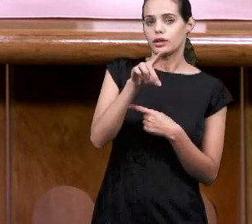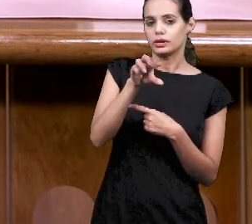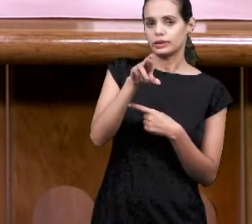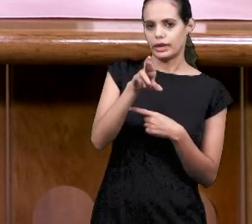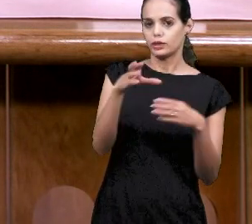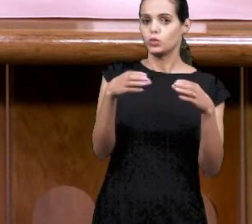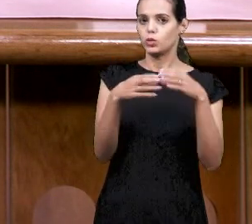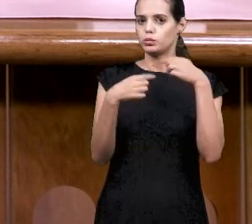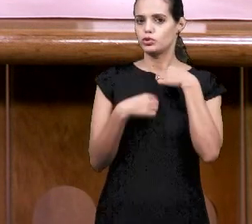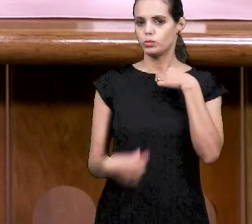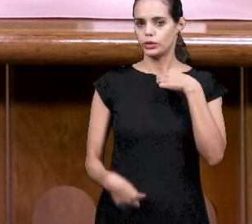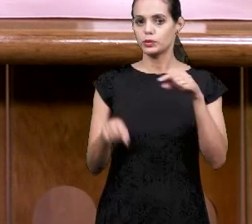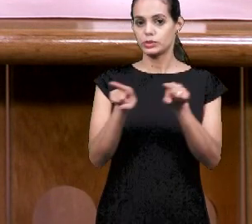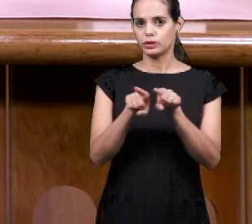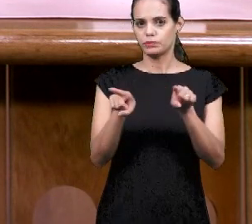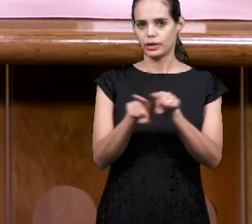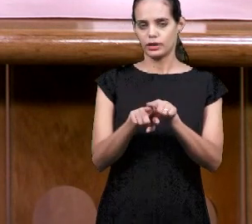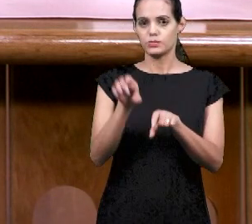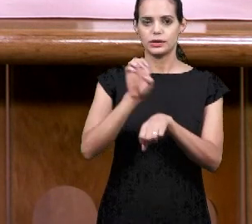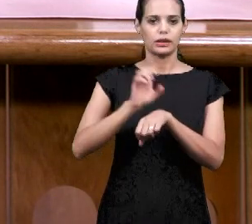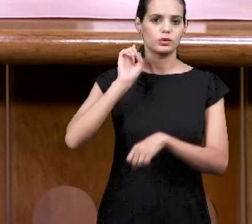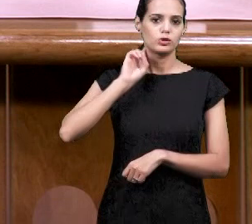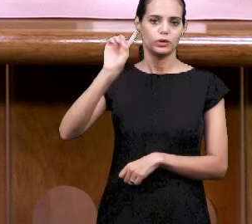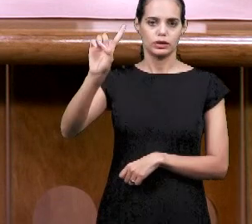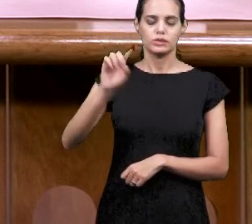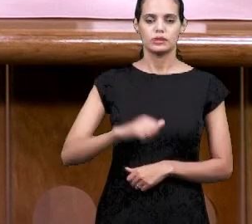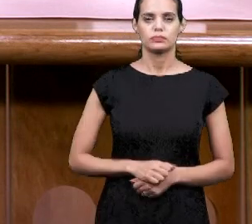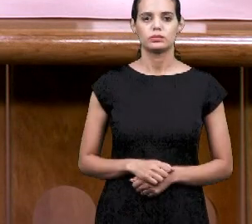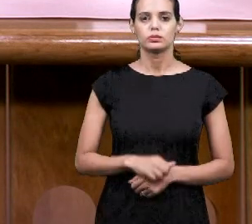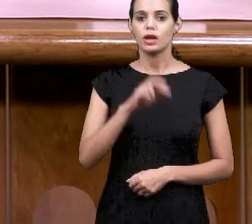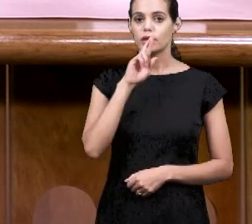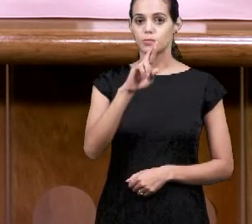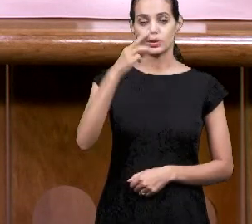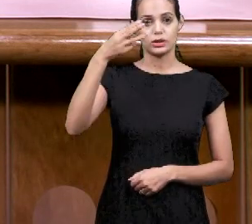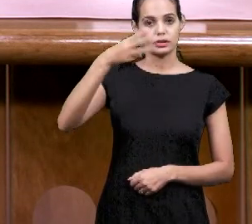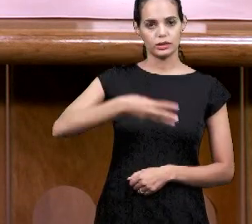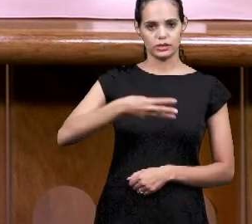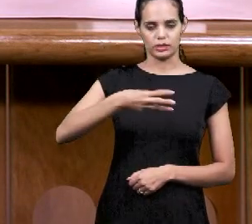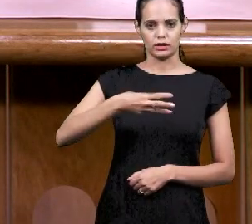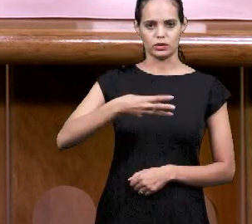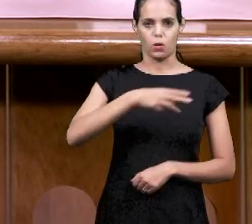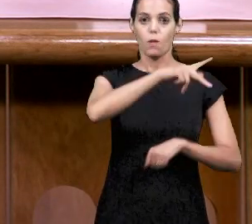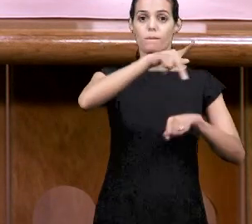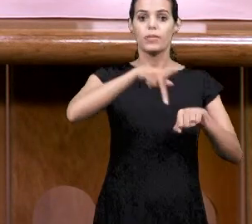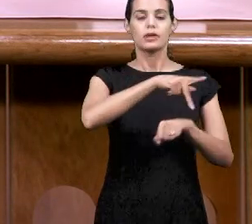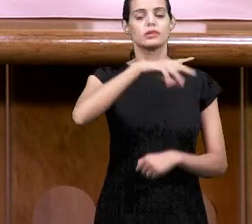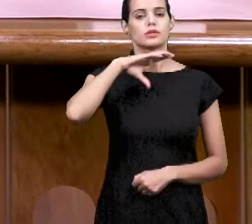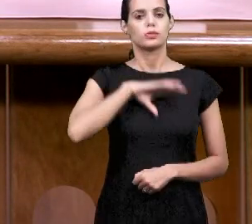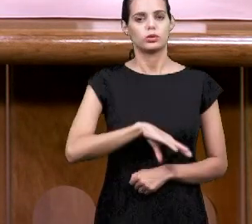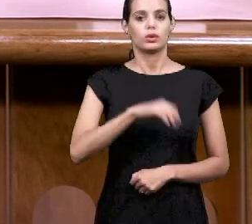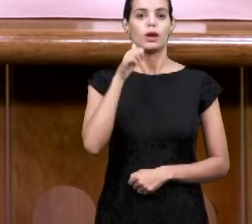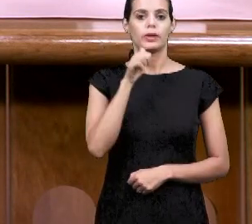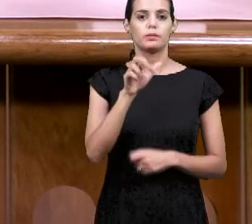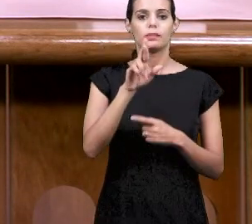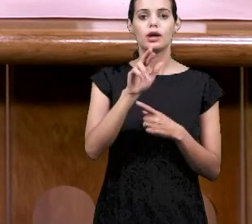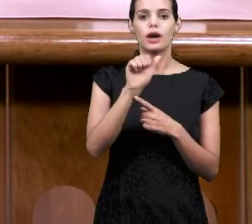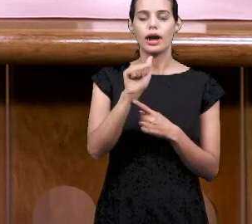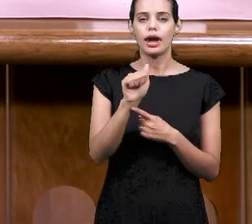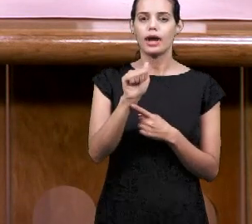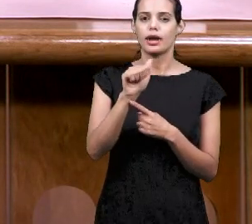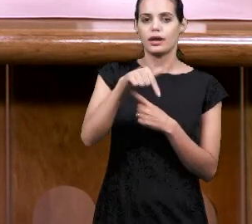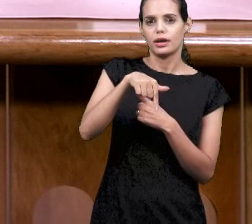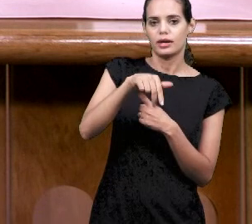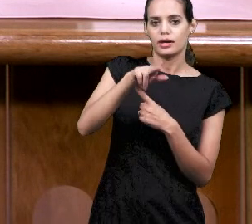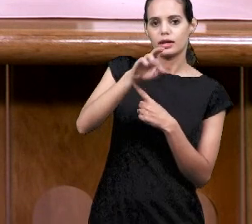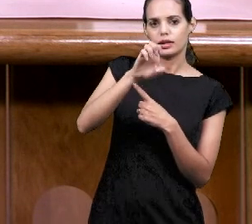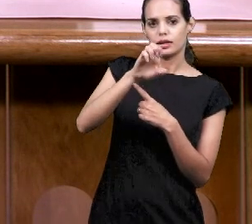de Santa Catarina, au sud du pays, où le diacre Eduardo, du groupe de diacres ouvriers de l'église